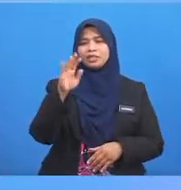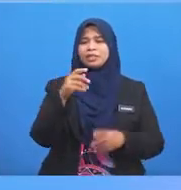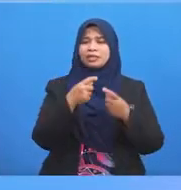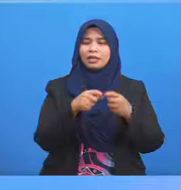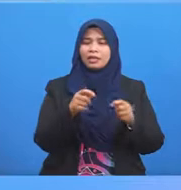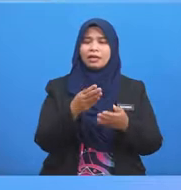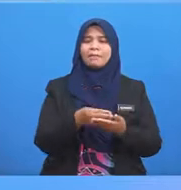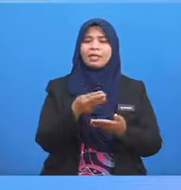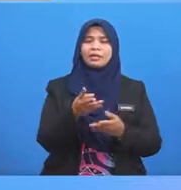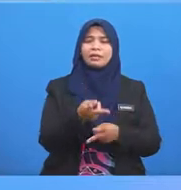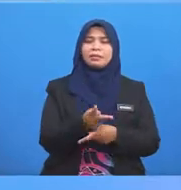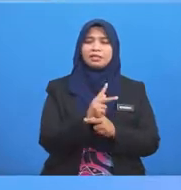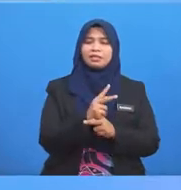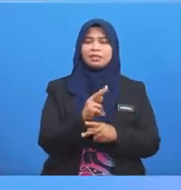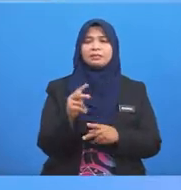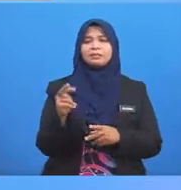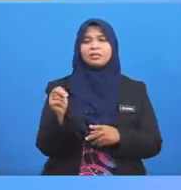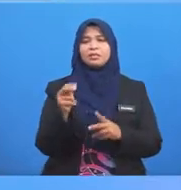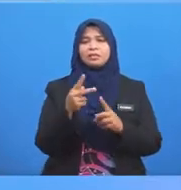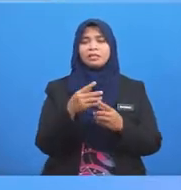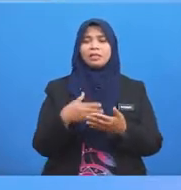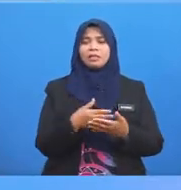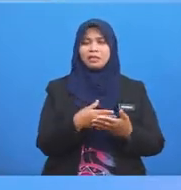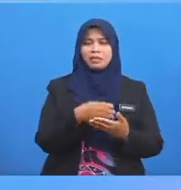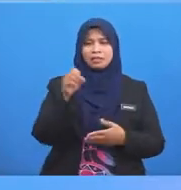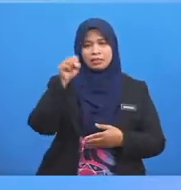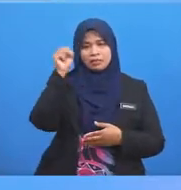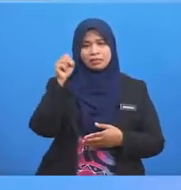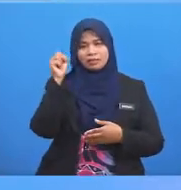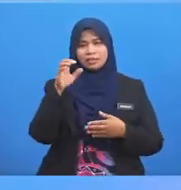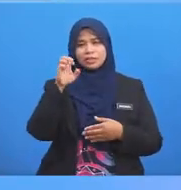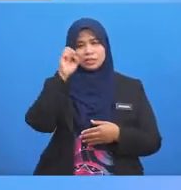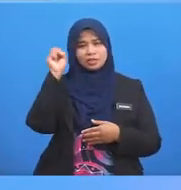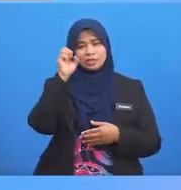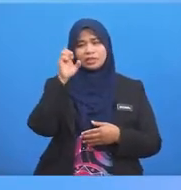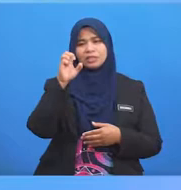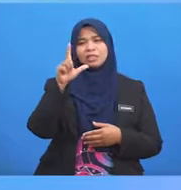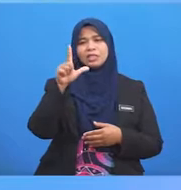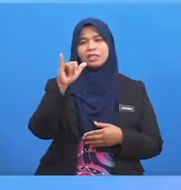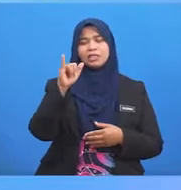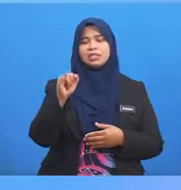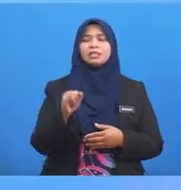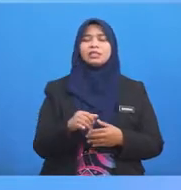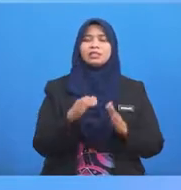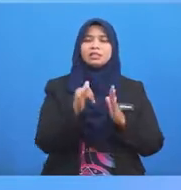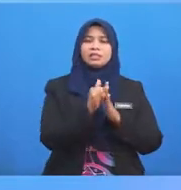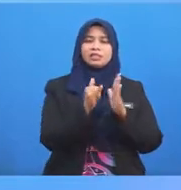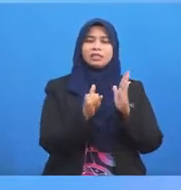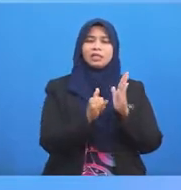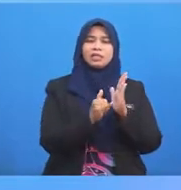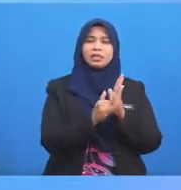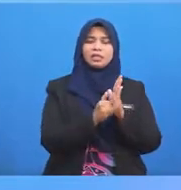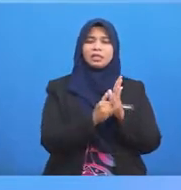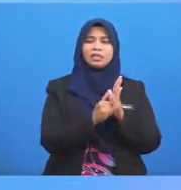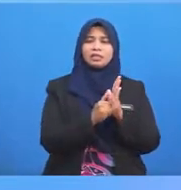pinjaman kepada anak saudara Encik Ali. Syarat bagi rukun Al-Kafalah yang pertama,